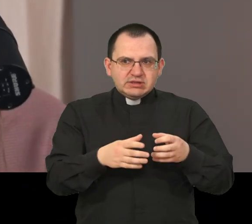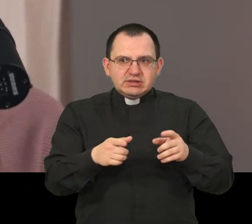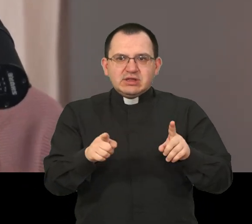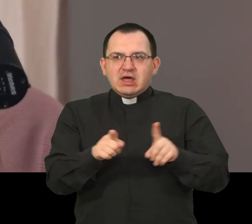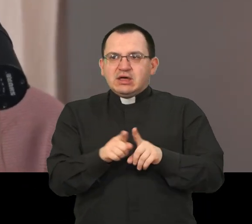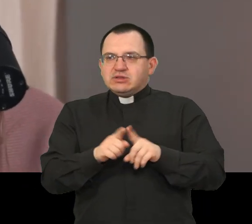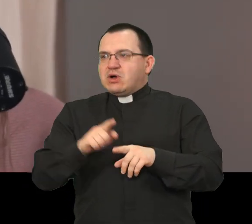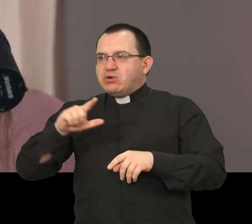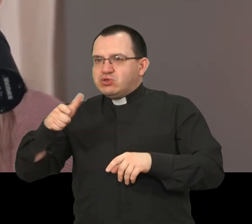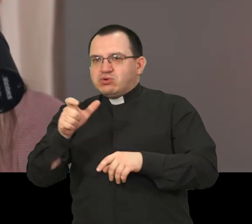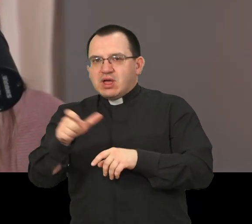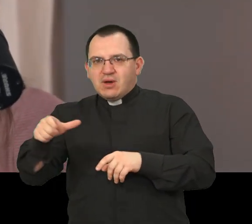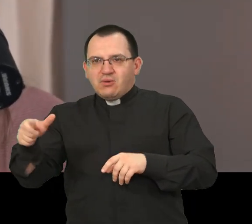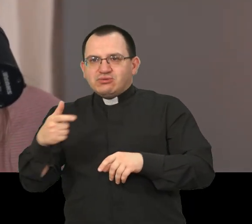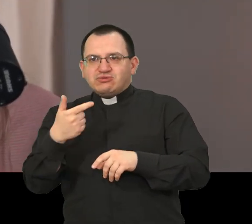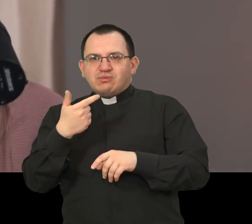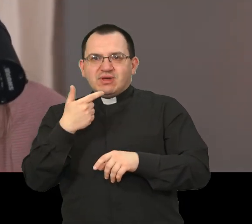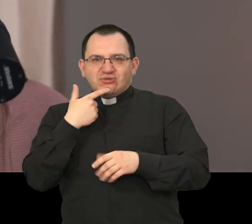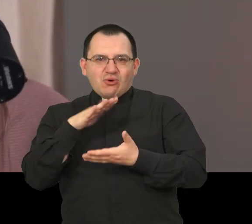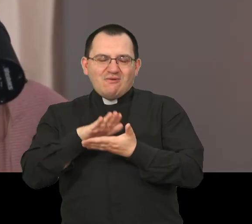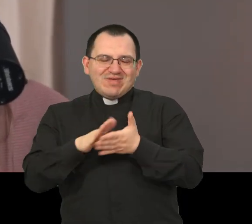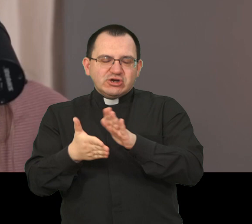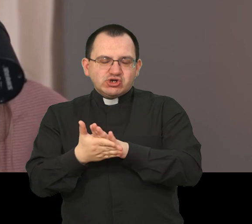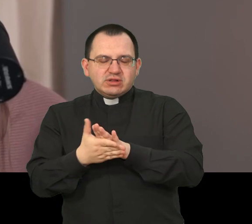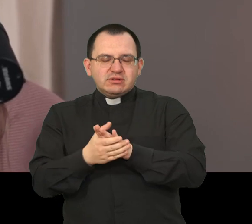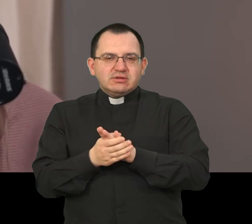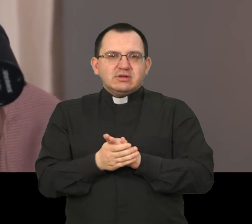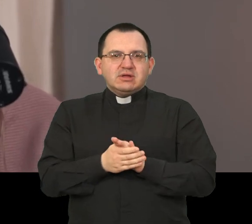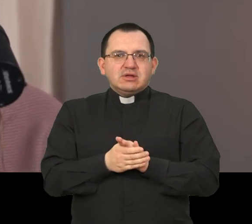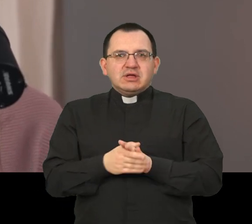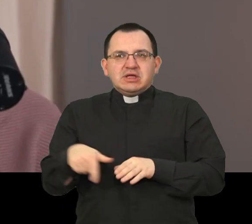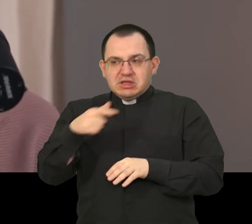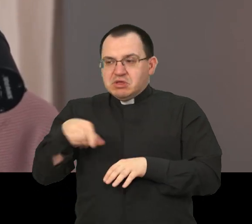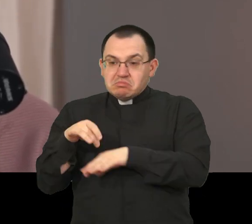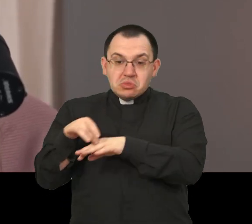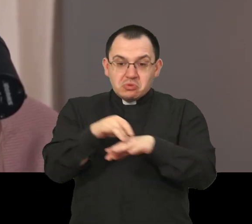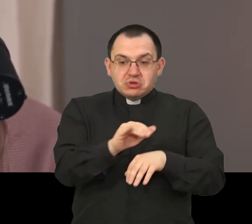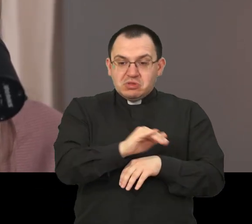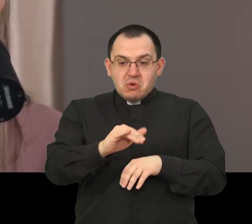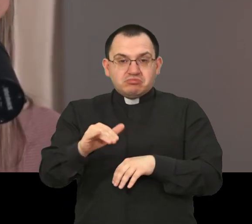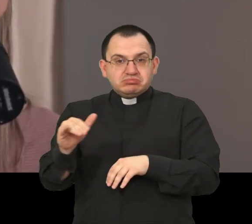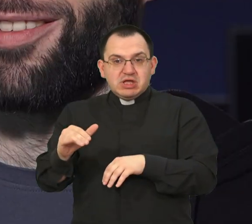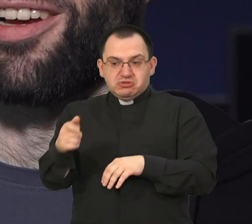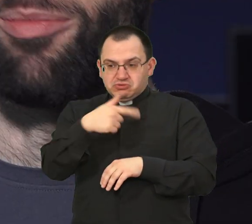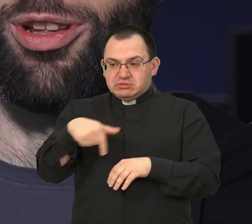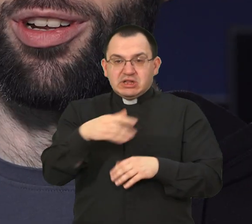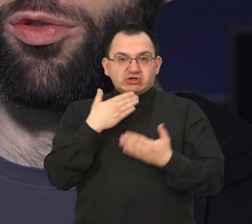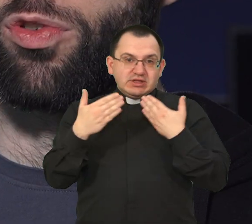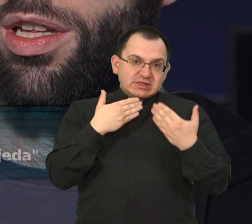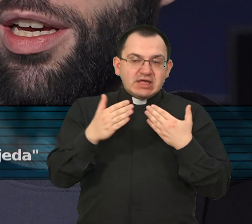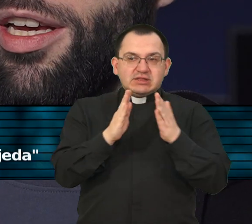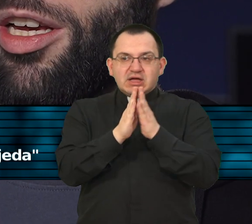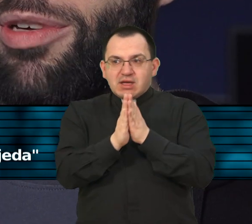u zajednici koji imaju supružnike u zajednici. Dovodimo svoju djecu na naše sastanke,